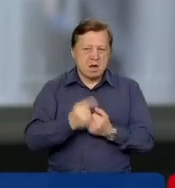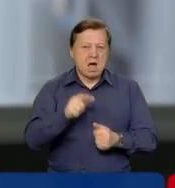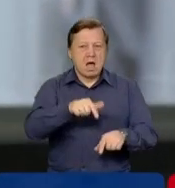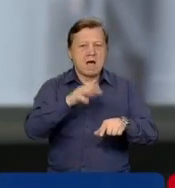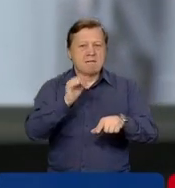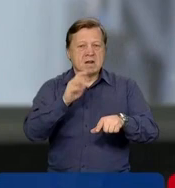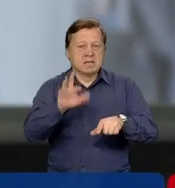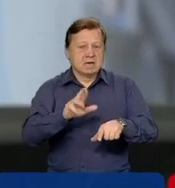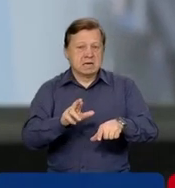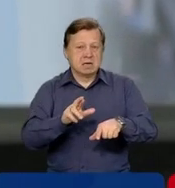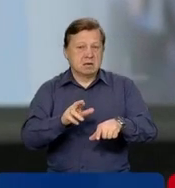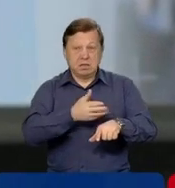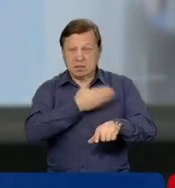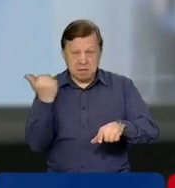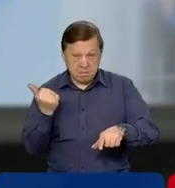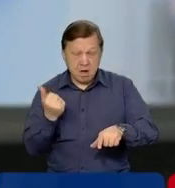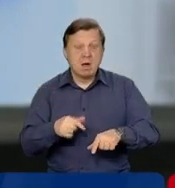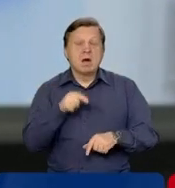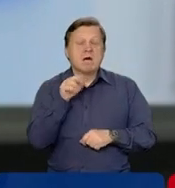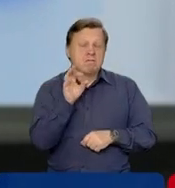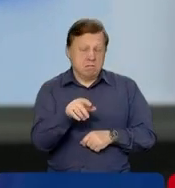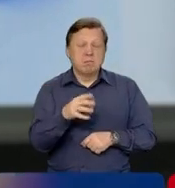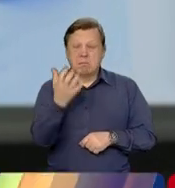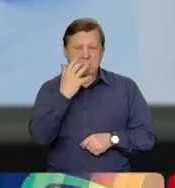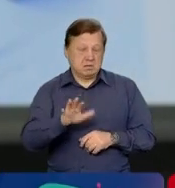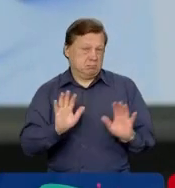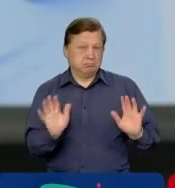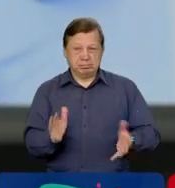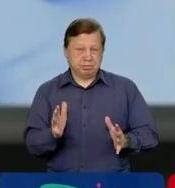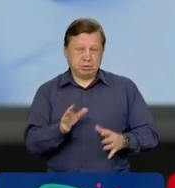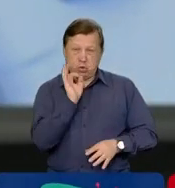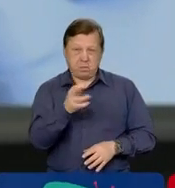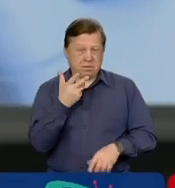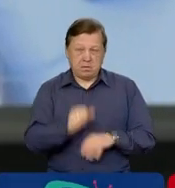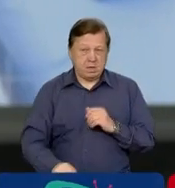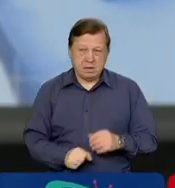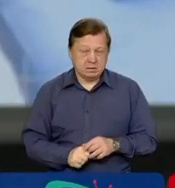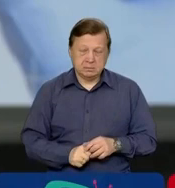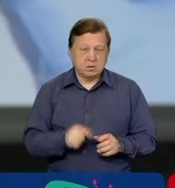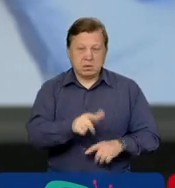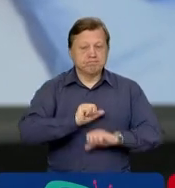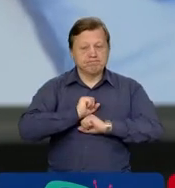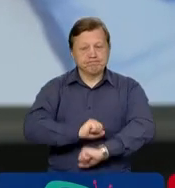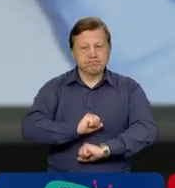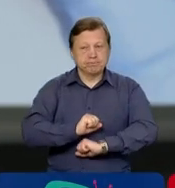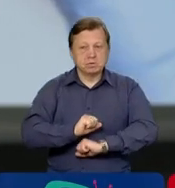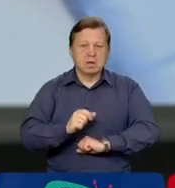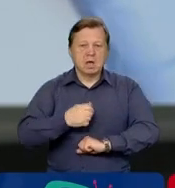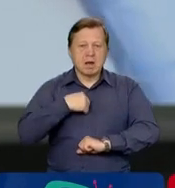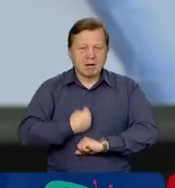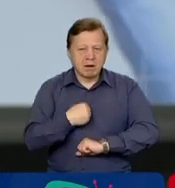powietrzu, no to taka maska rzeczywiście nie jest skuteczna w powstrzymywaniu kaszlu,